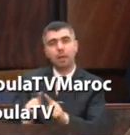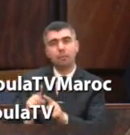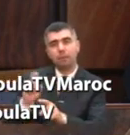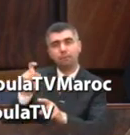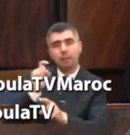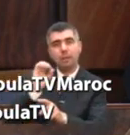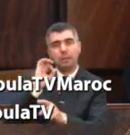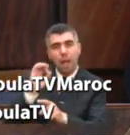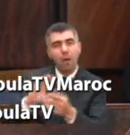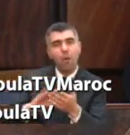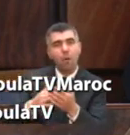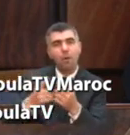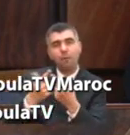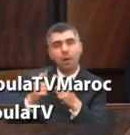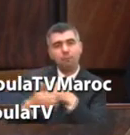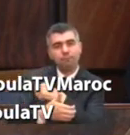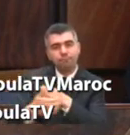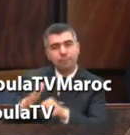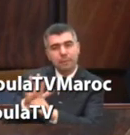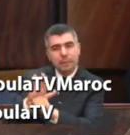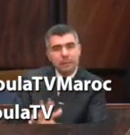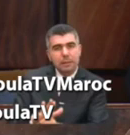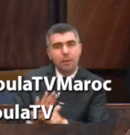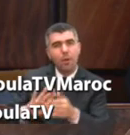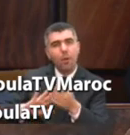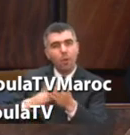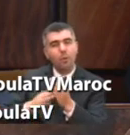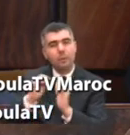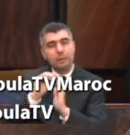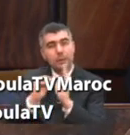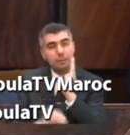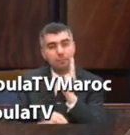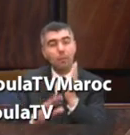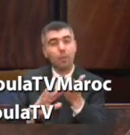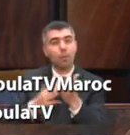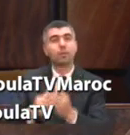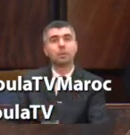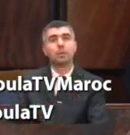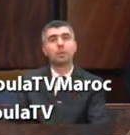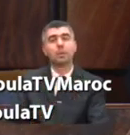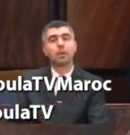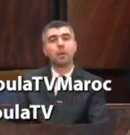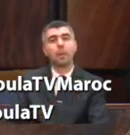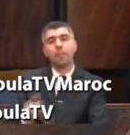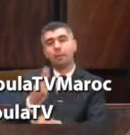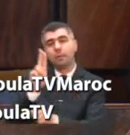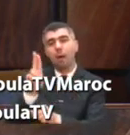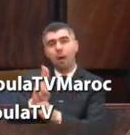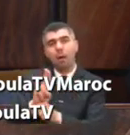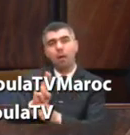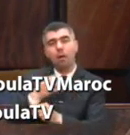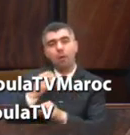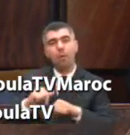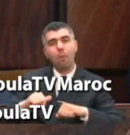أو المعنوي، بسبب الفقر والتهميش والإقصاء الذي يعاني منه بناء عليه نسائلكم